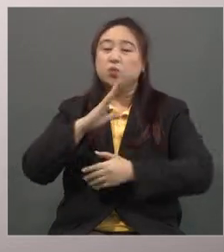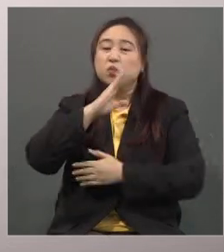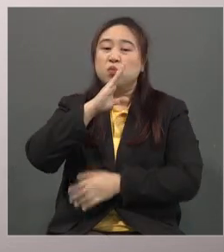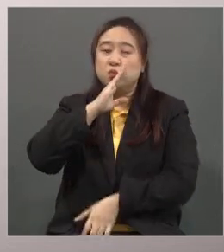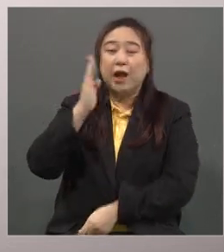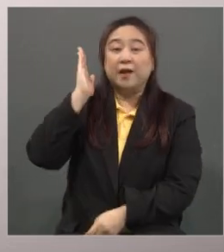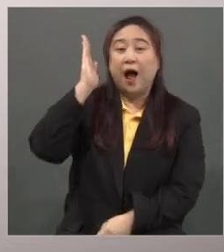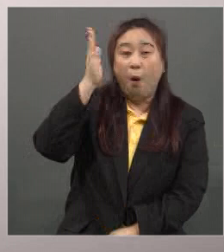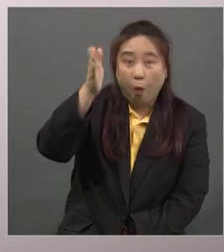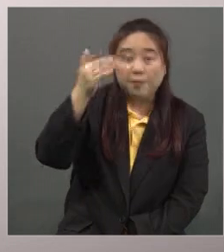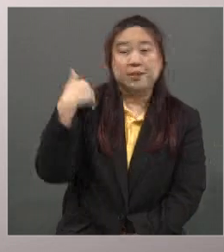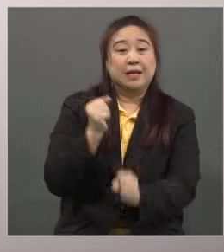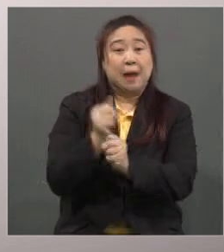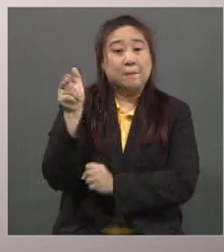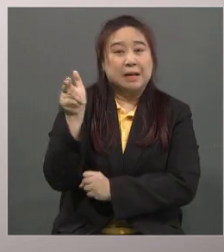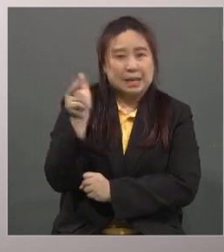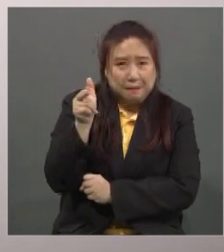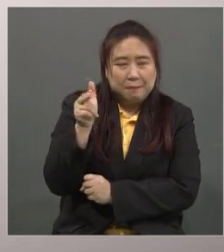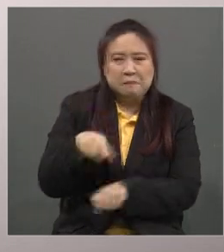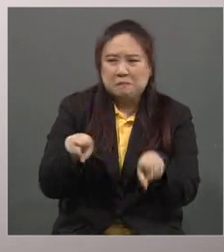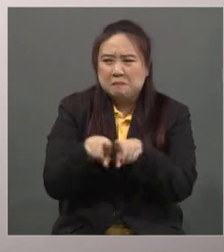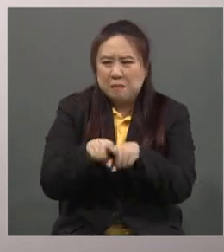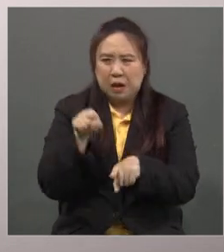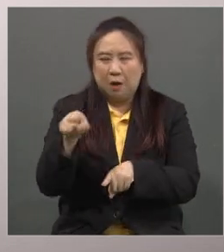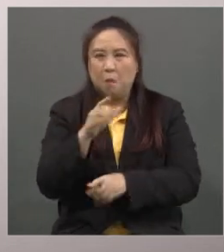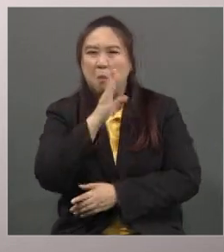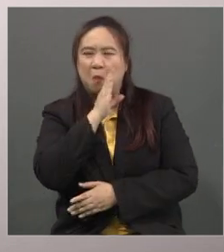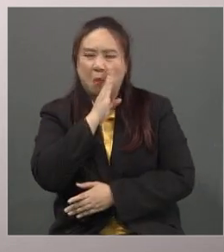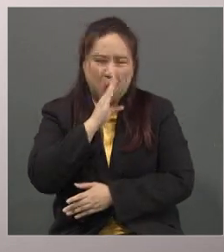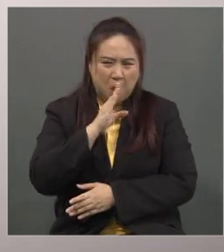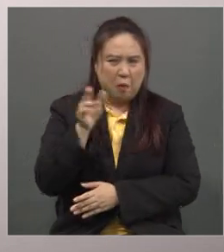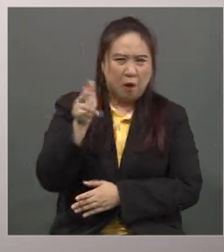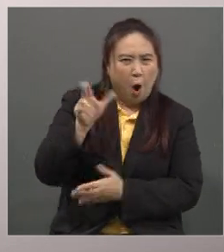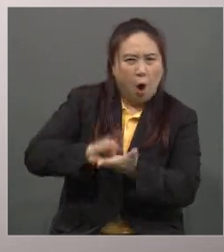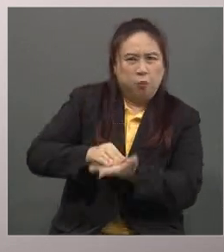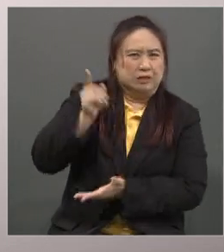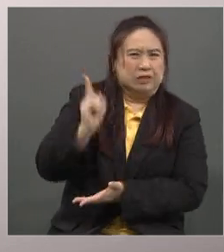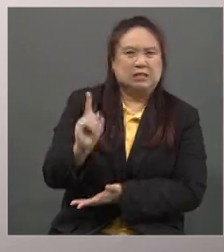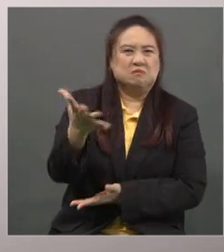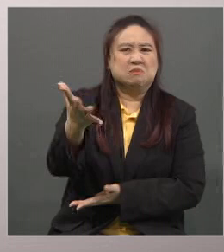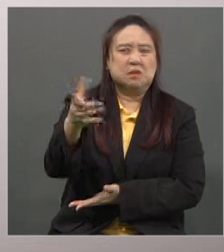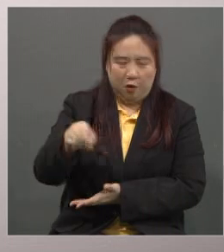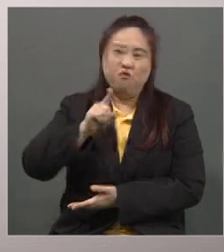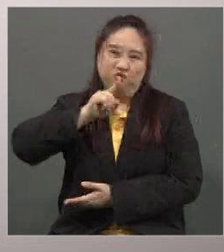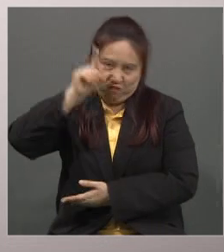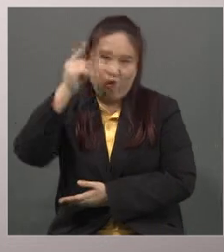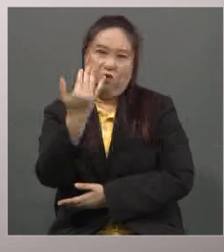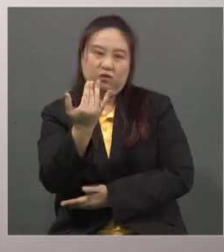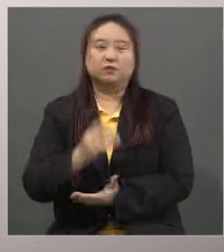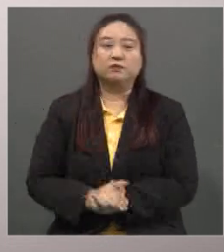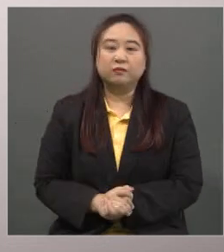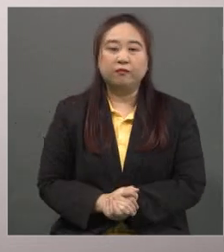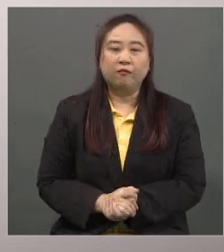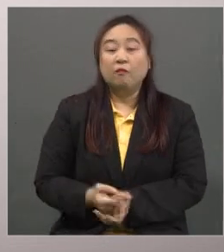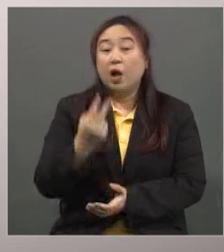ตมีการทำคลิปในลักษณะที่ไม่มีข้อเท็จจริงแบบนี้อีกนะครับก็จะพร้อมที่จะแจ้งความร้องทุกข์เช่นเดียวกันนะครับเพื่อให้เห็น